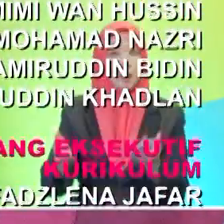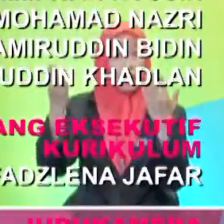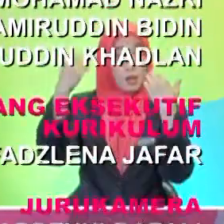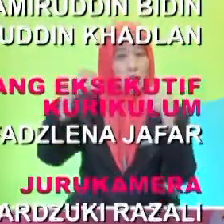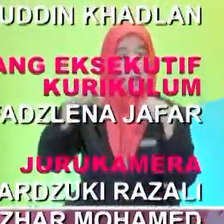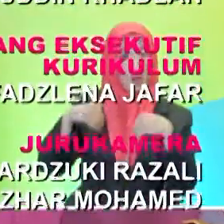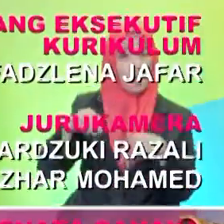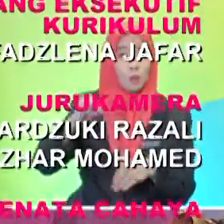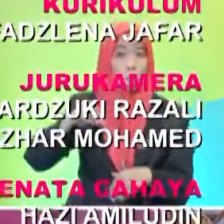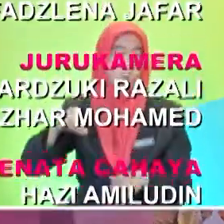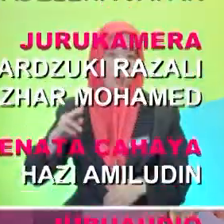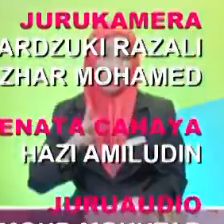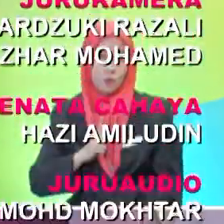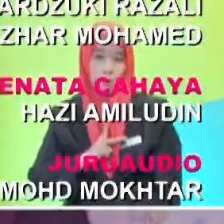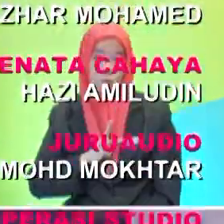Marilah muridku,